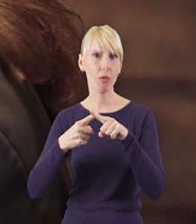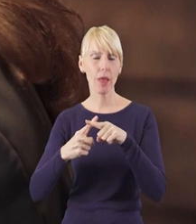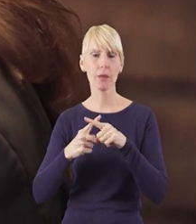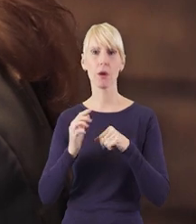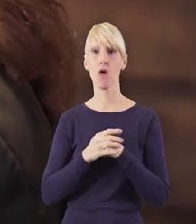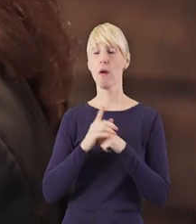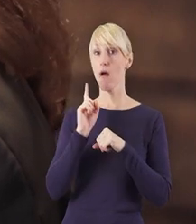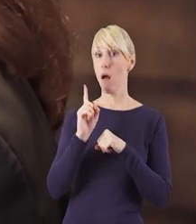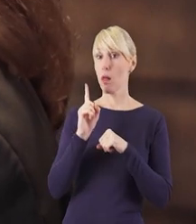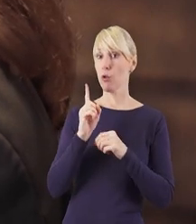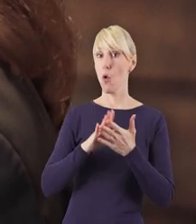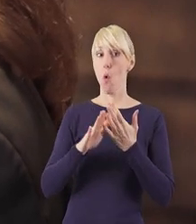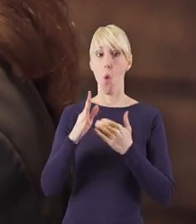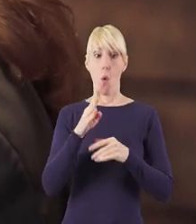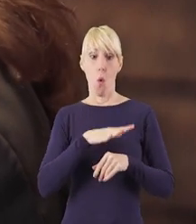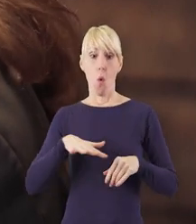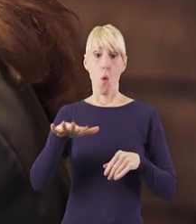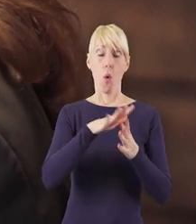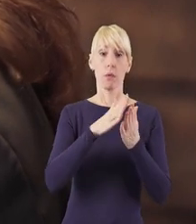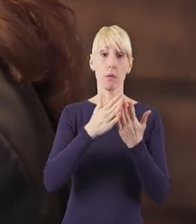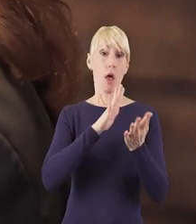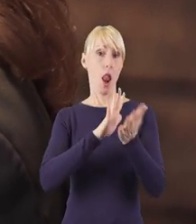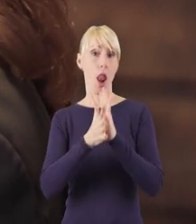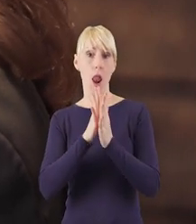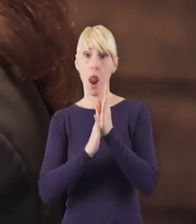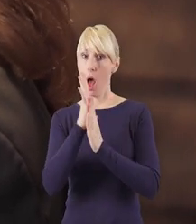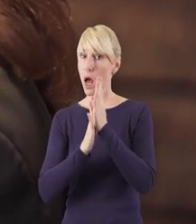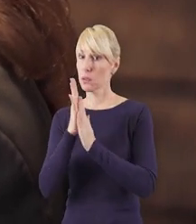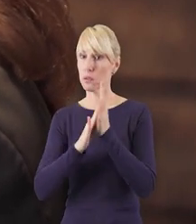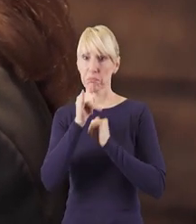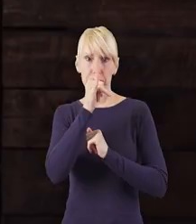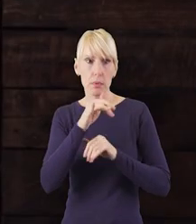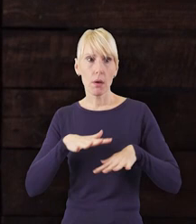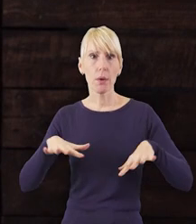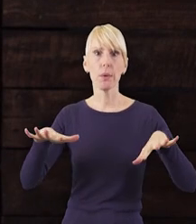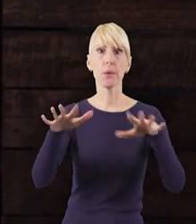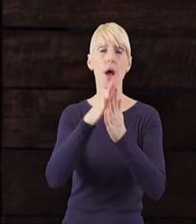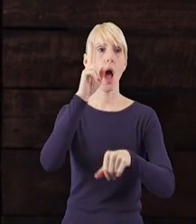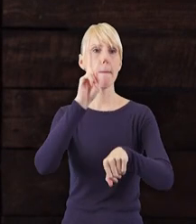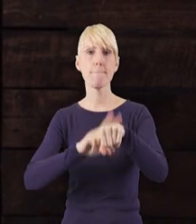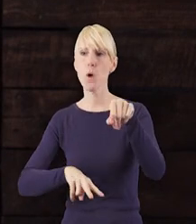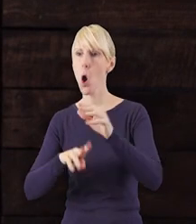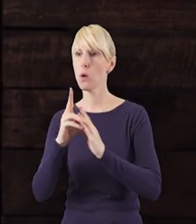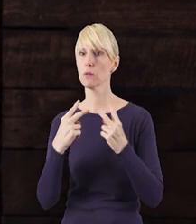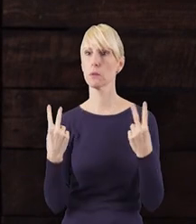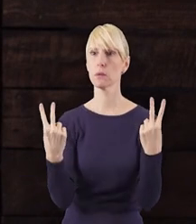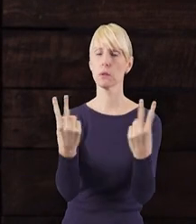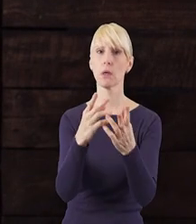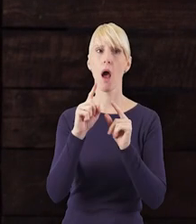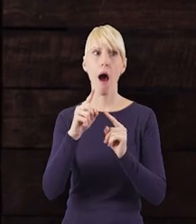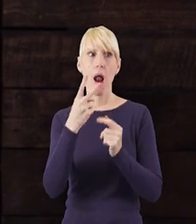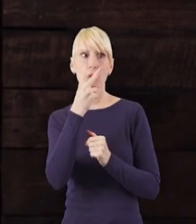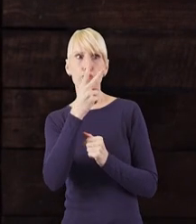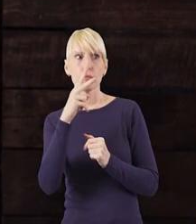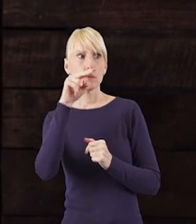okoliczna ludność nie mogła wchodzić do lasu, a cały teren otoczony był przez formacje policyjne. Świadkowie, którzy mimo to znaleźli się